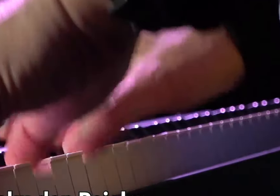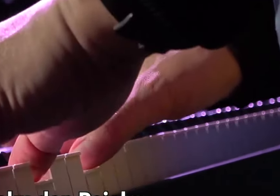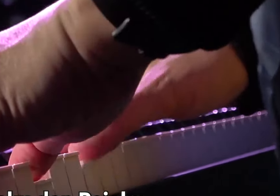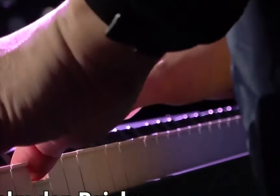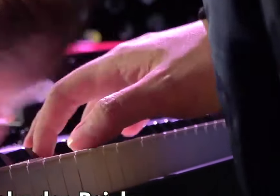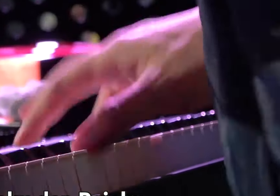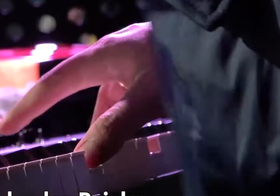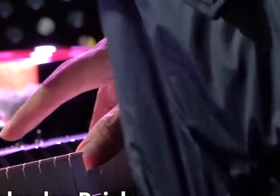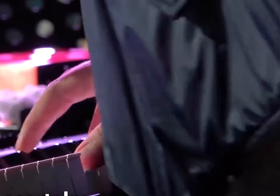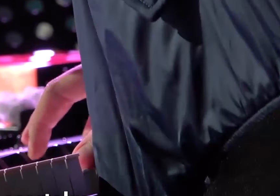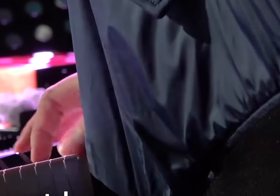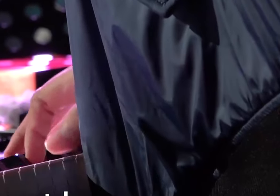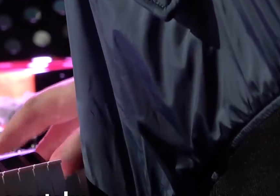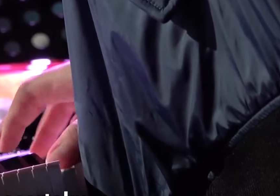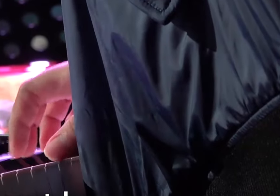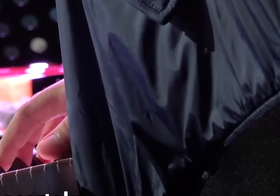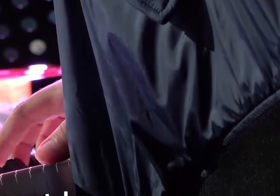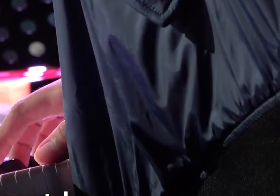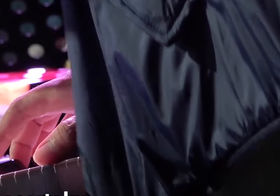dan Rajaku,